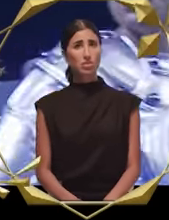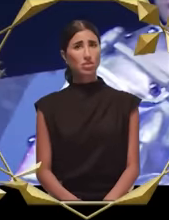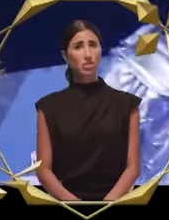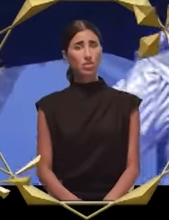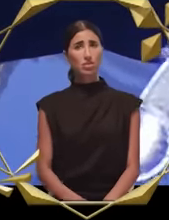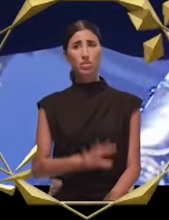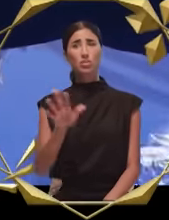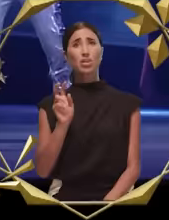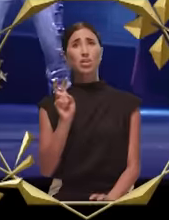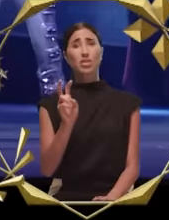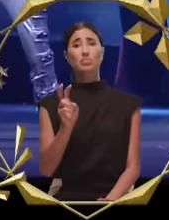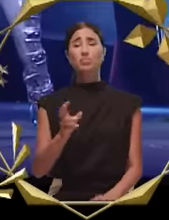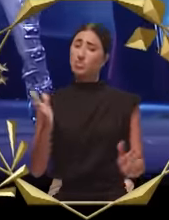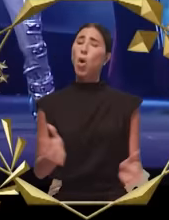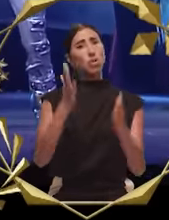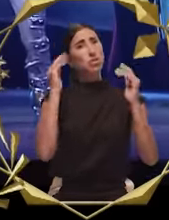مهولة